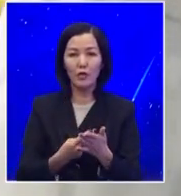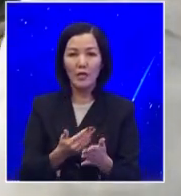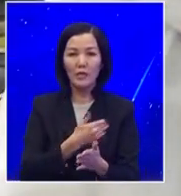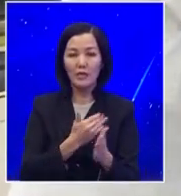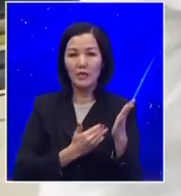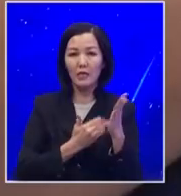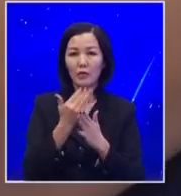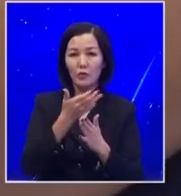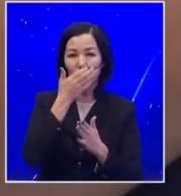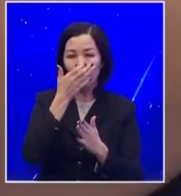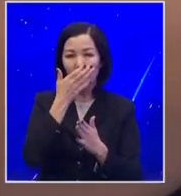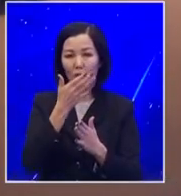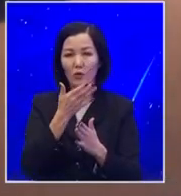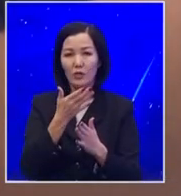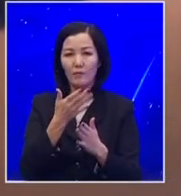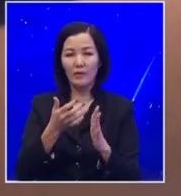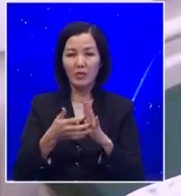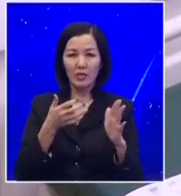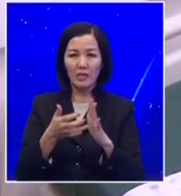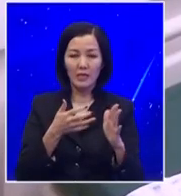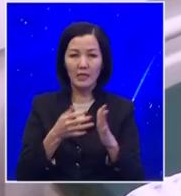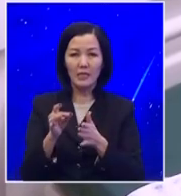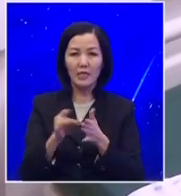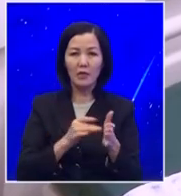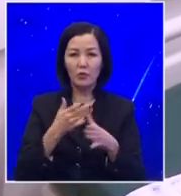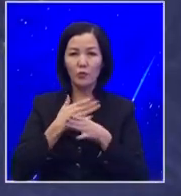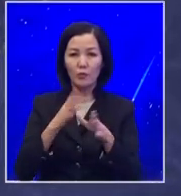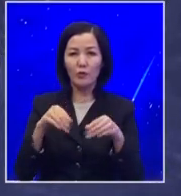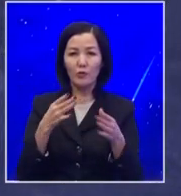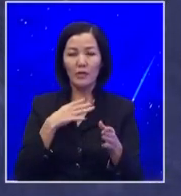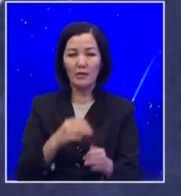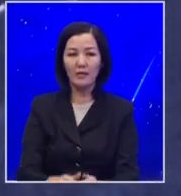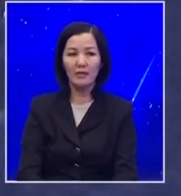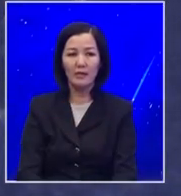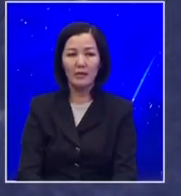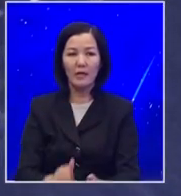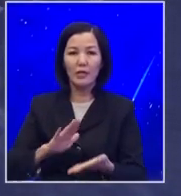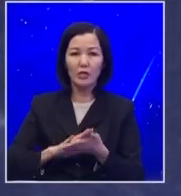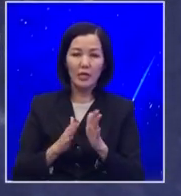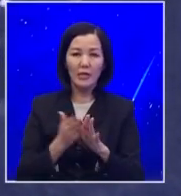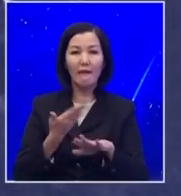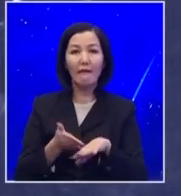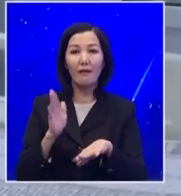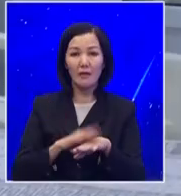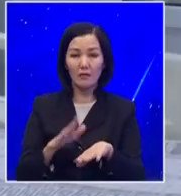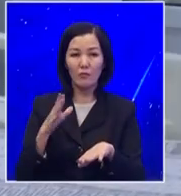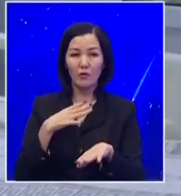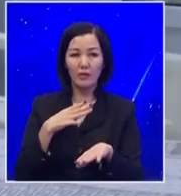жетпей ентіккен. Оған шұғыл түрде алғашқы көмек көрсетілді. Жағдай ауыр болғандықтан